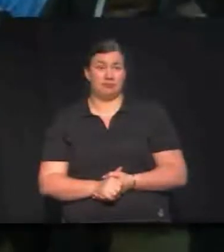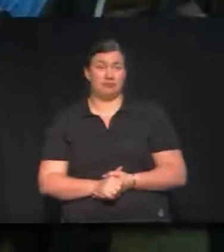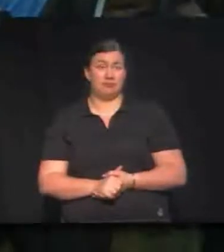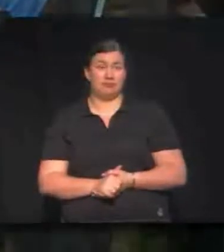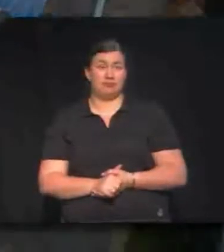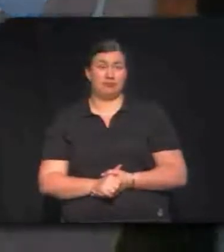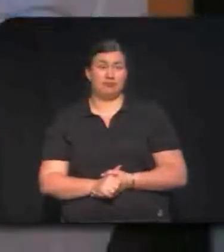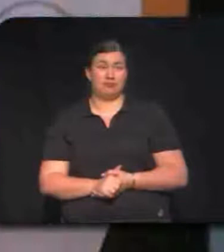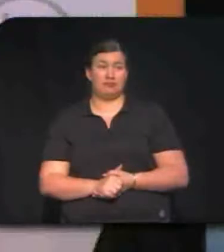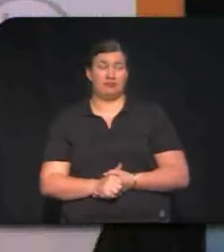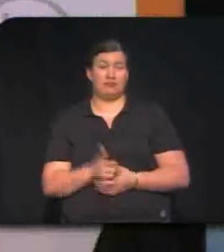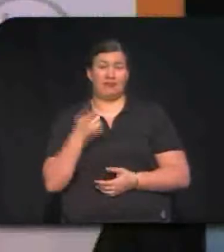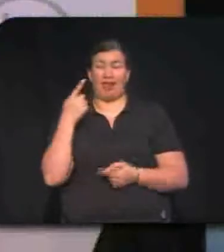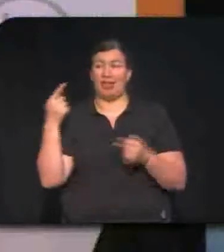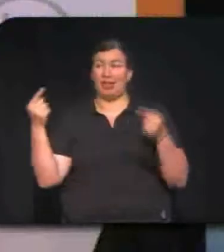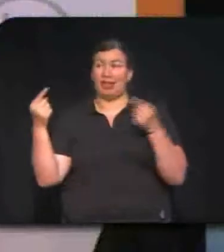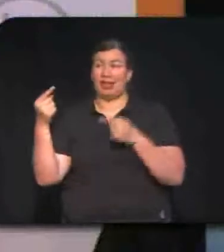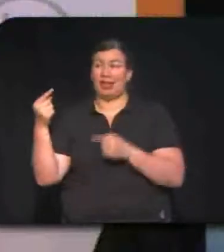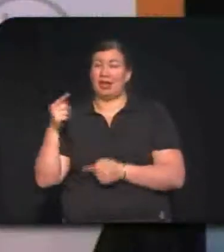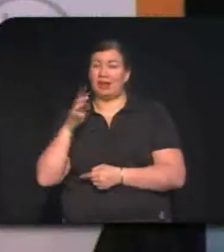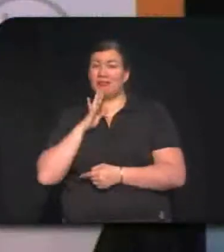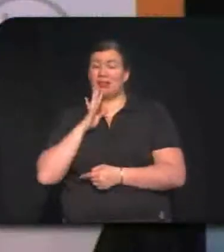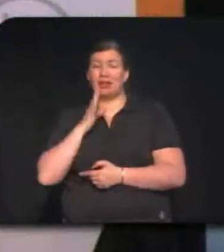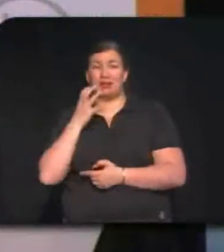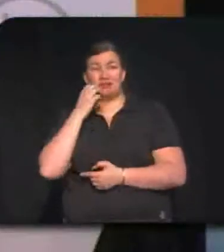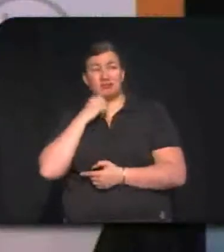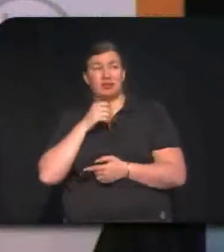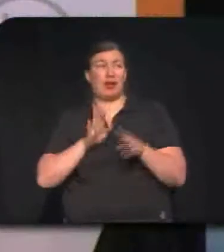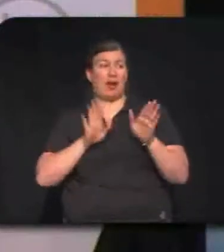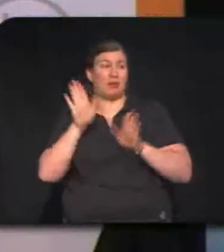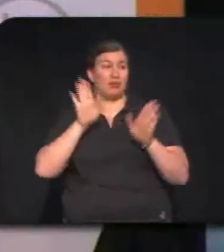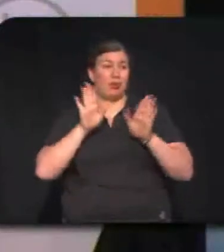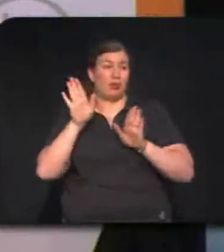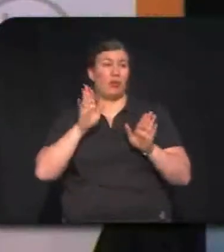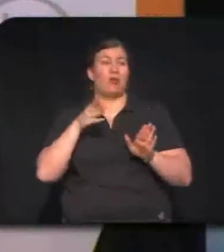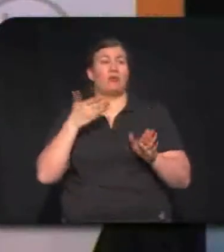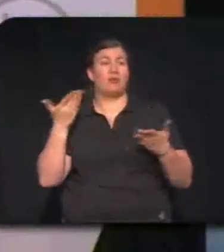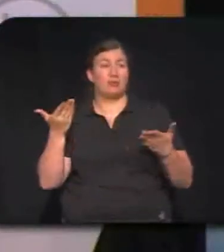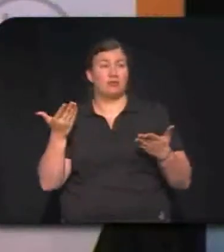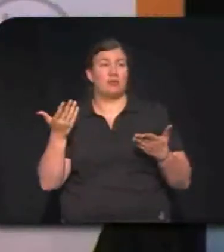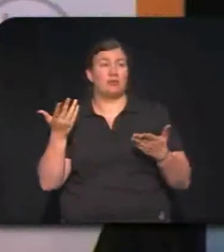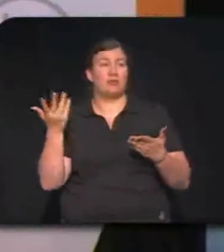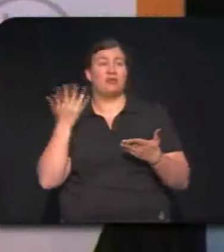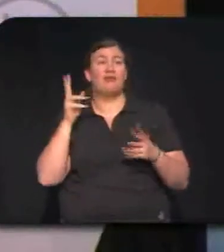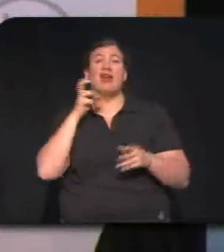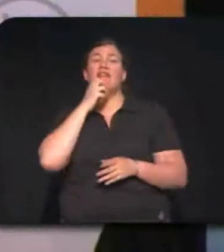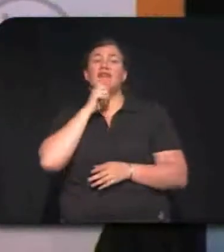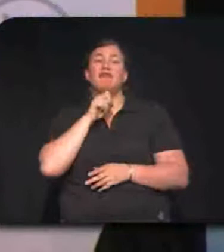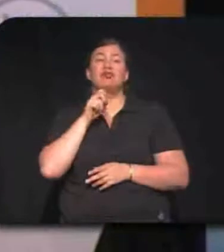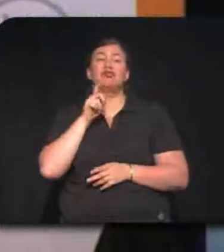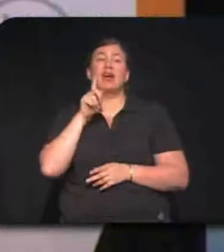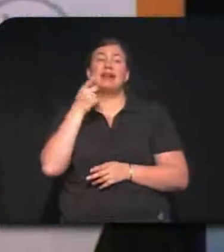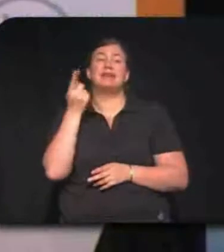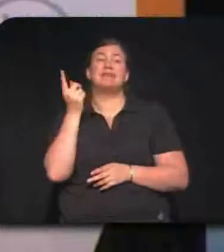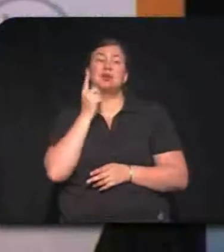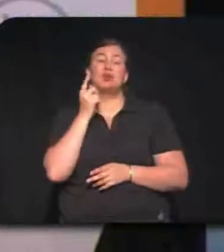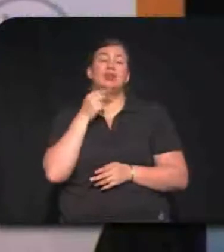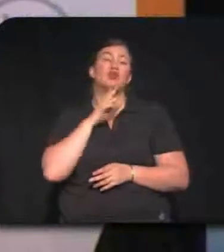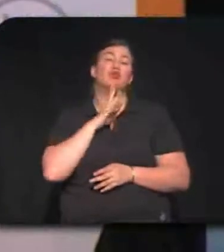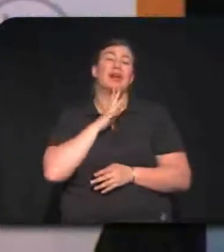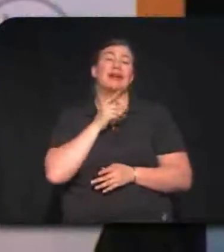ich sehe eine Gegenrede dann kommt es zur Abstimmung ich bitte um das Kartenzeichen Begrenzung der Redezeit auf eine Minute